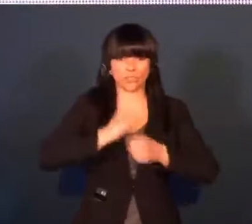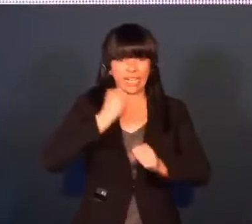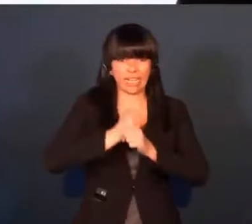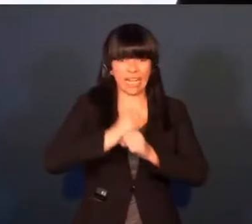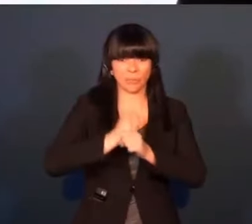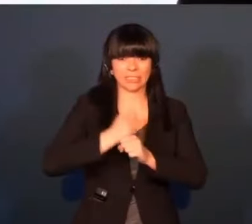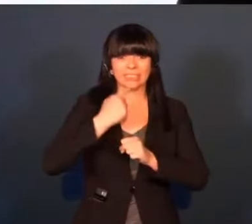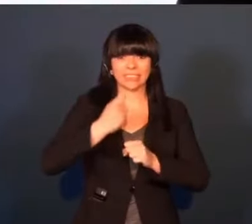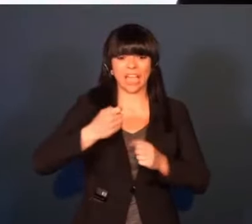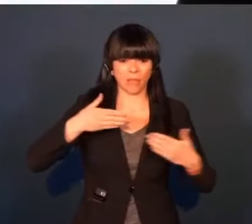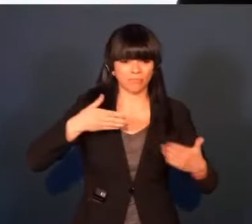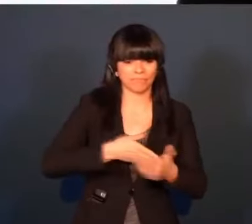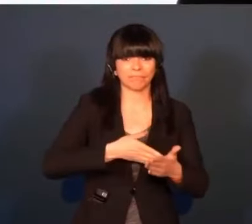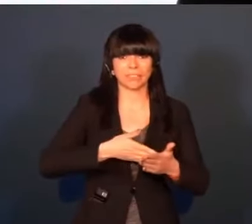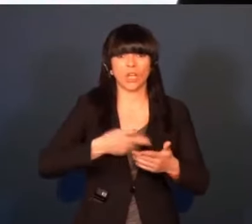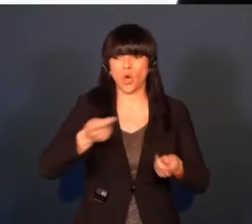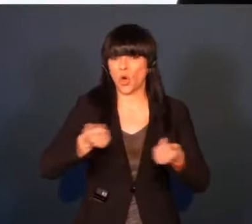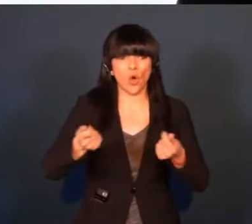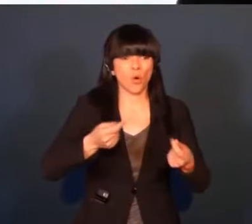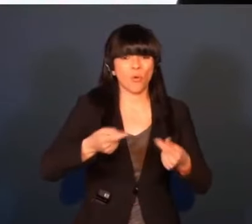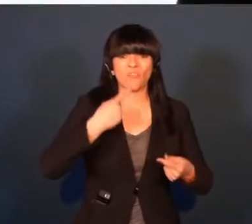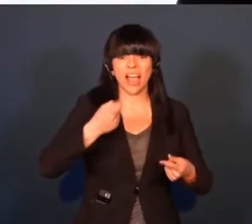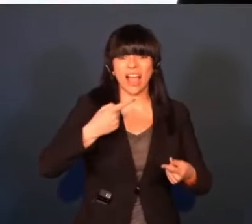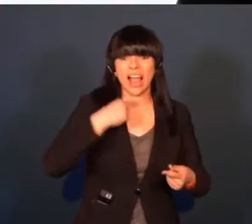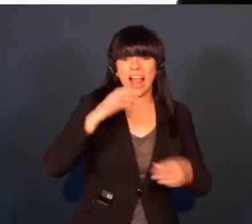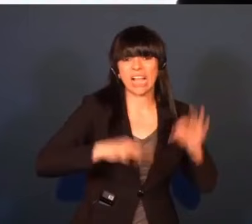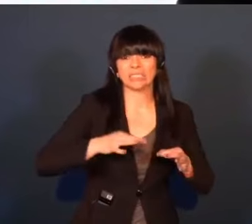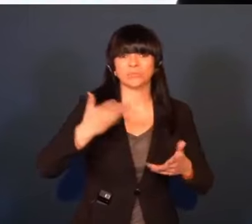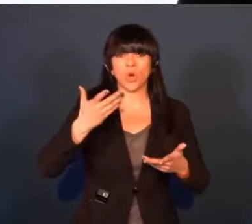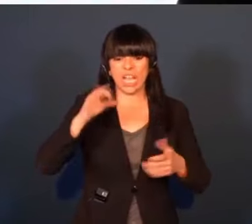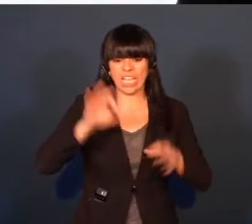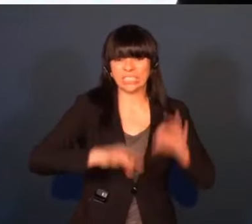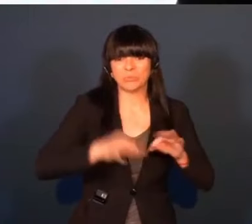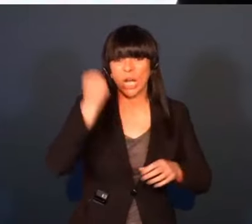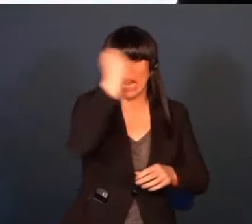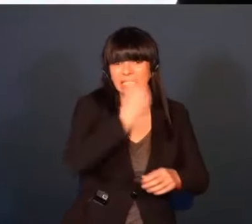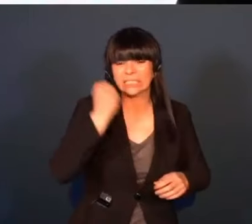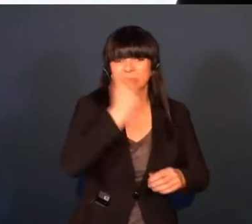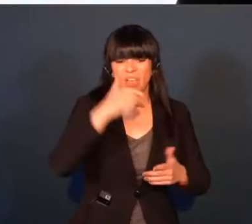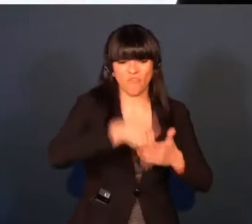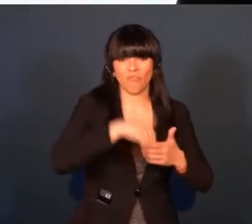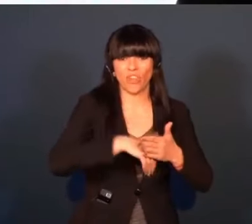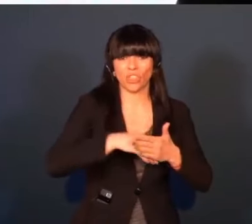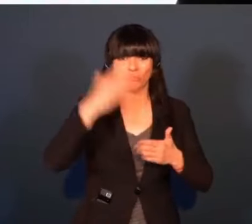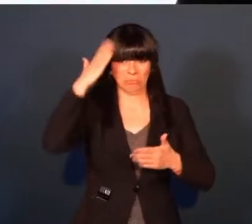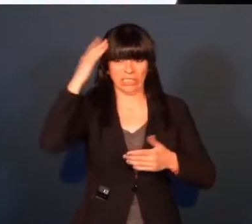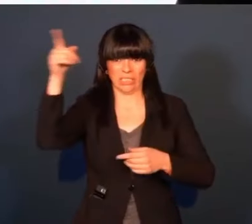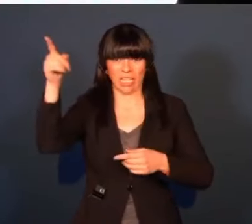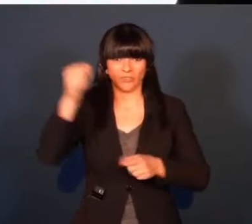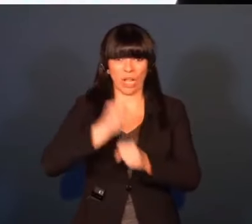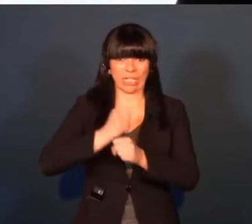за противодействие на купуването на гласове и на изборни измами е работа на Министерството на вътрешните работи, искам от тук да